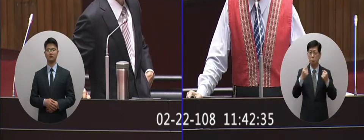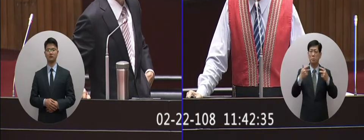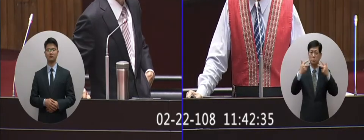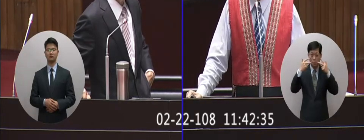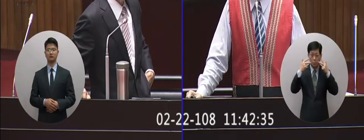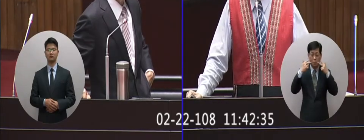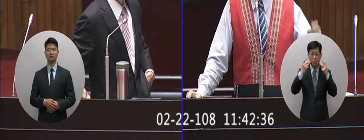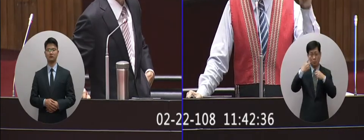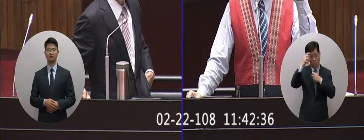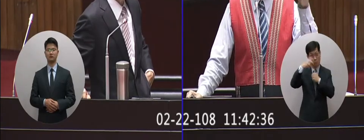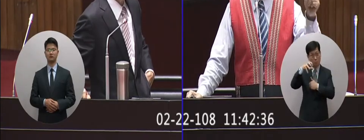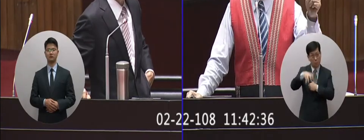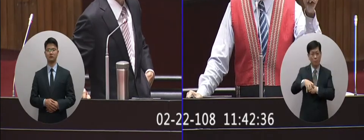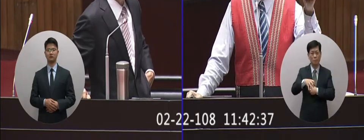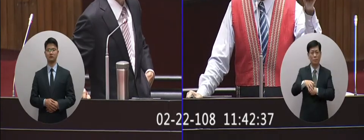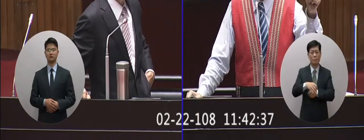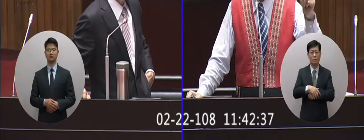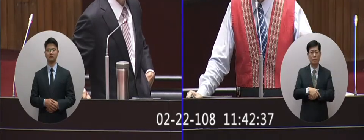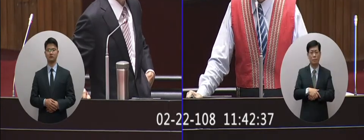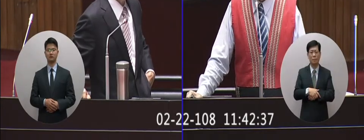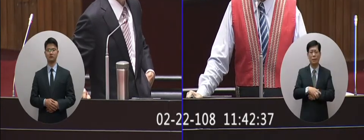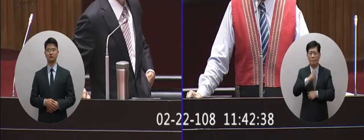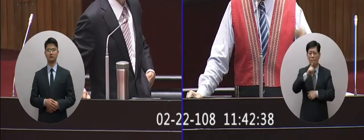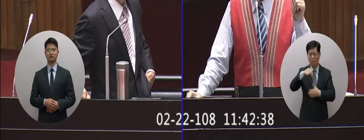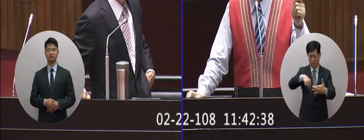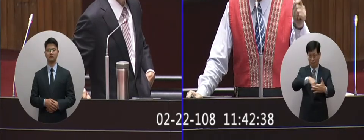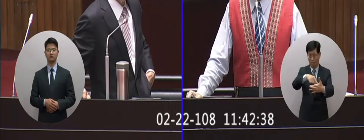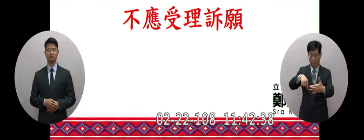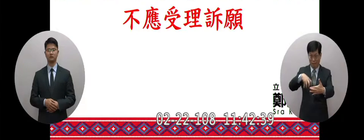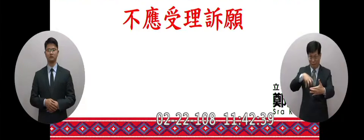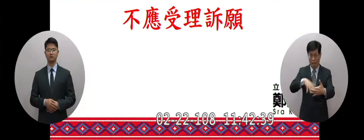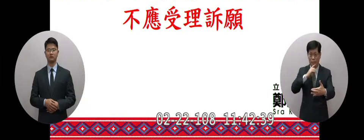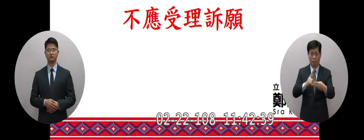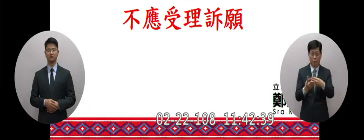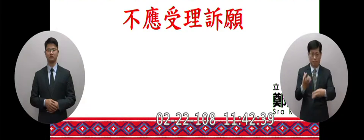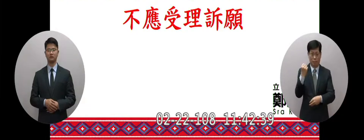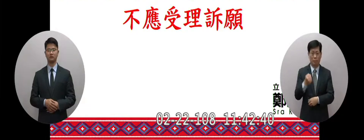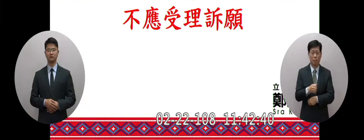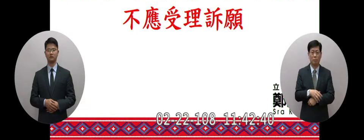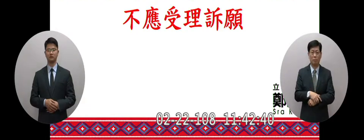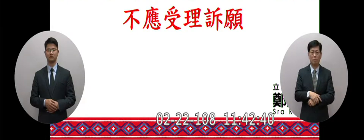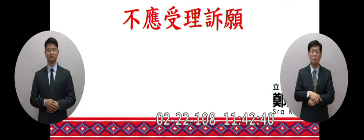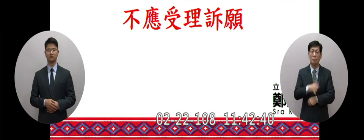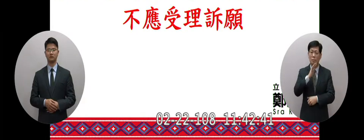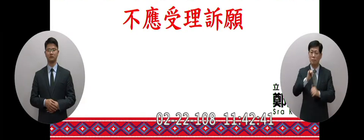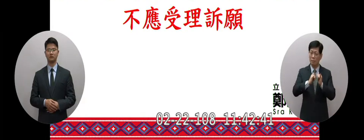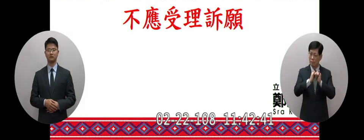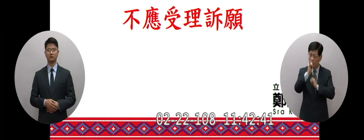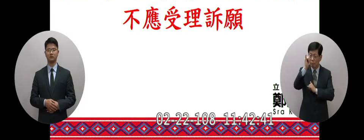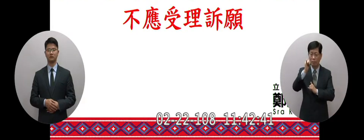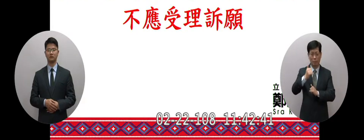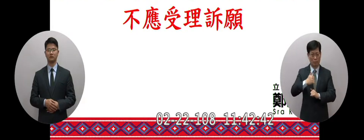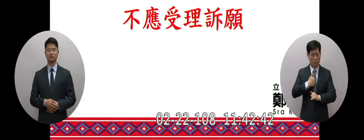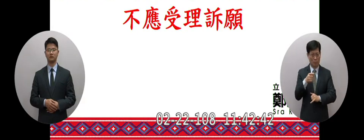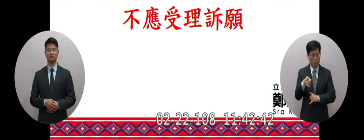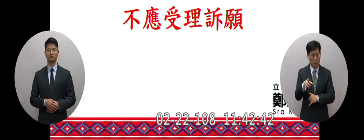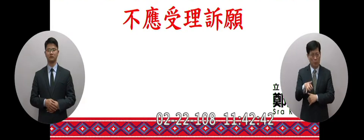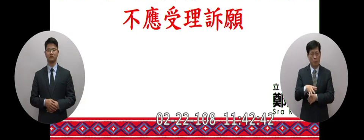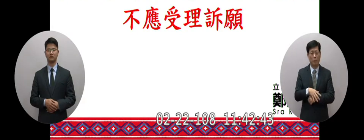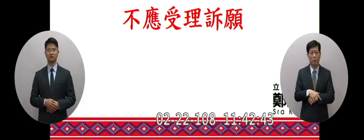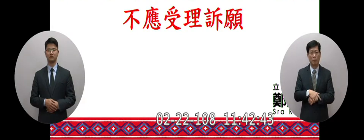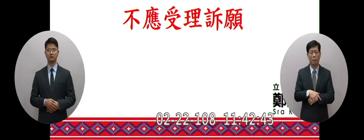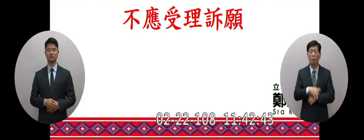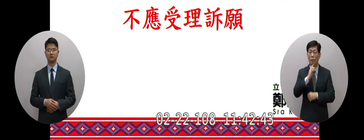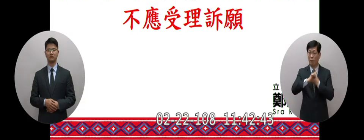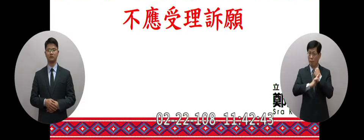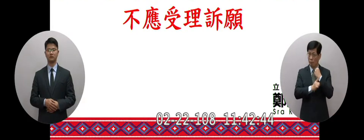民族的传统领域是什么？它是一个领域，是一个主权，是一个历史事实，它